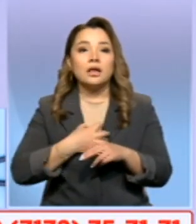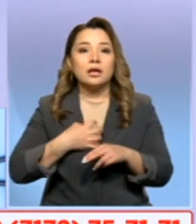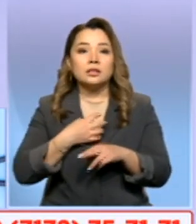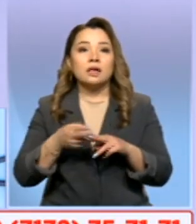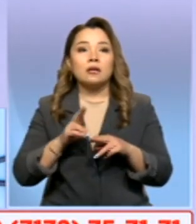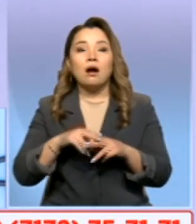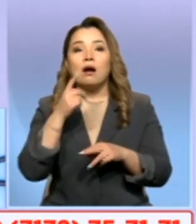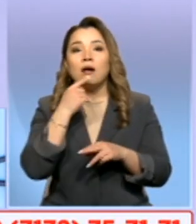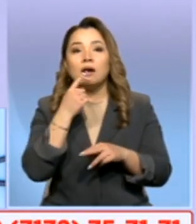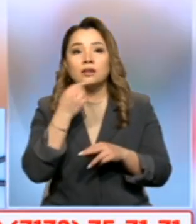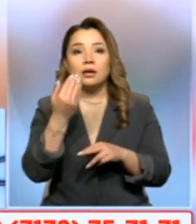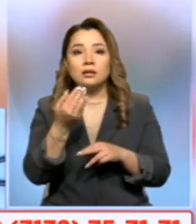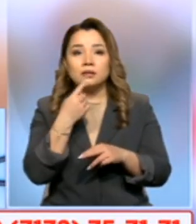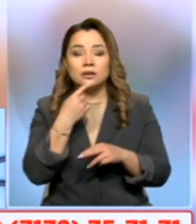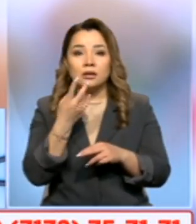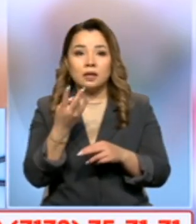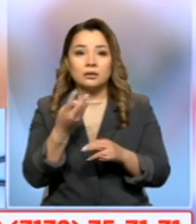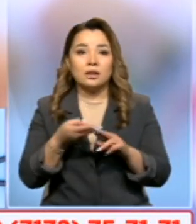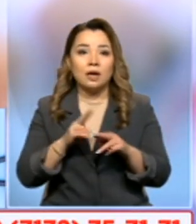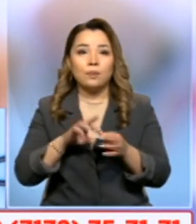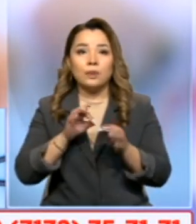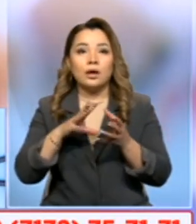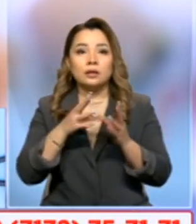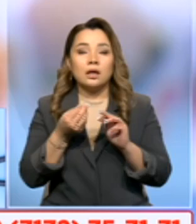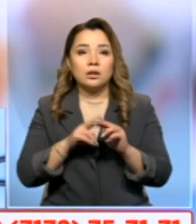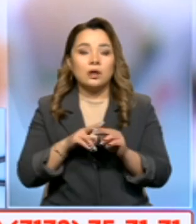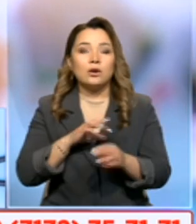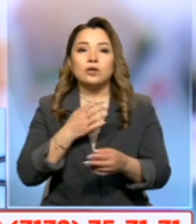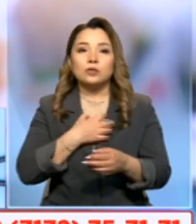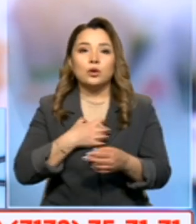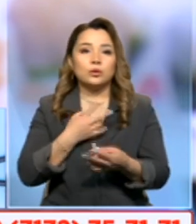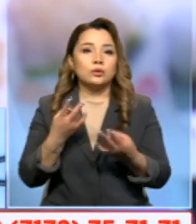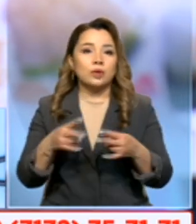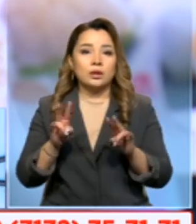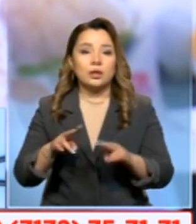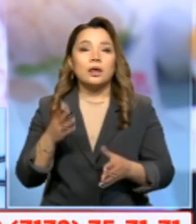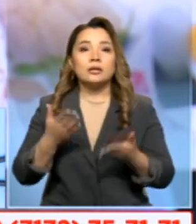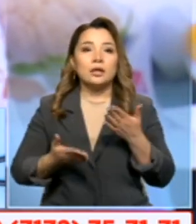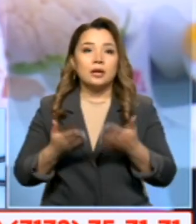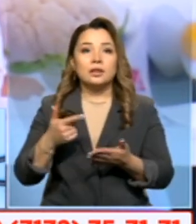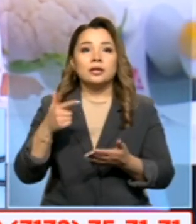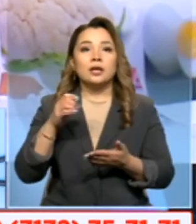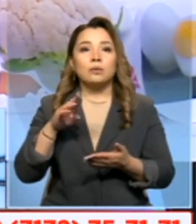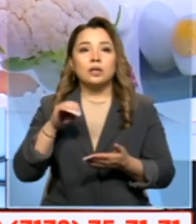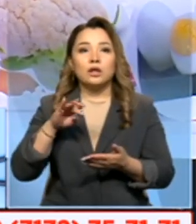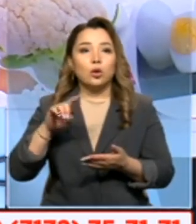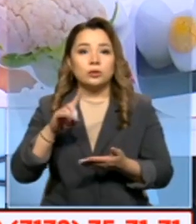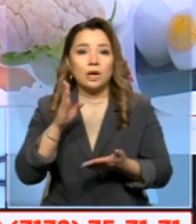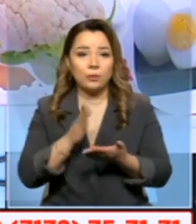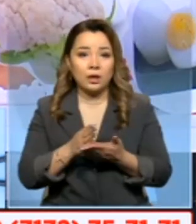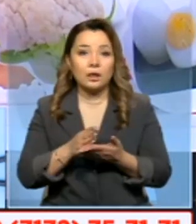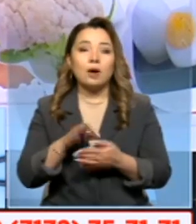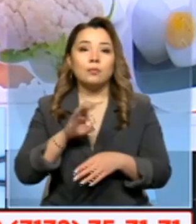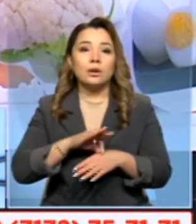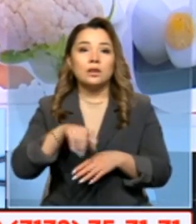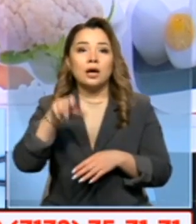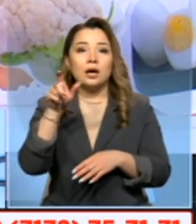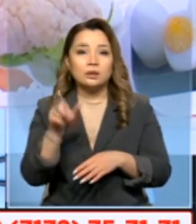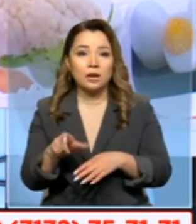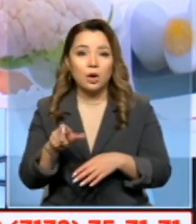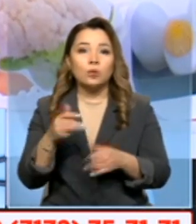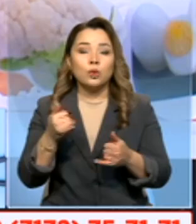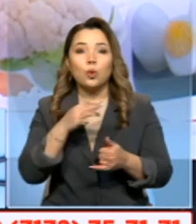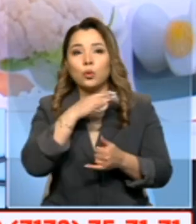ол анализдің асағатты кейбір кезде қажеті жоқ. Егер гипотиреоз болып жатса науқаста, ол